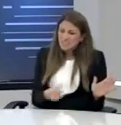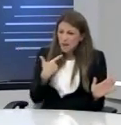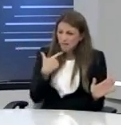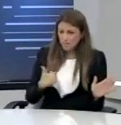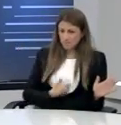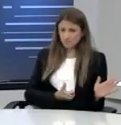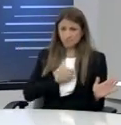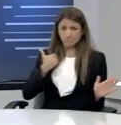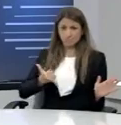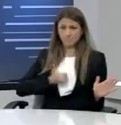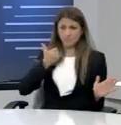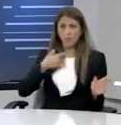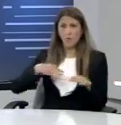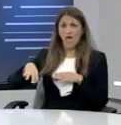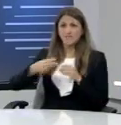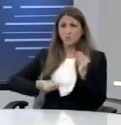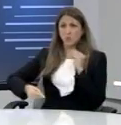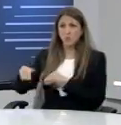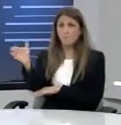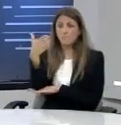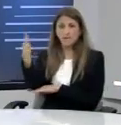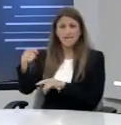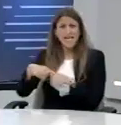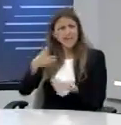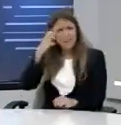πατριωτικής ευαισθησίας. Σήμερα εσείς που